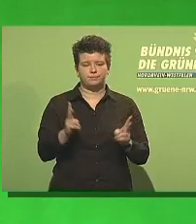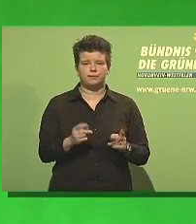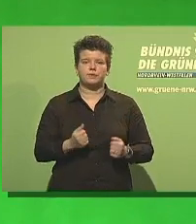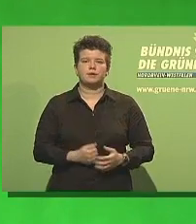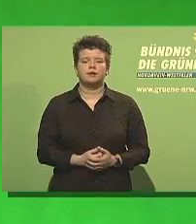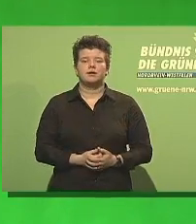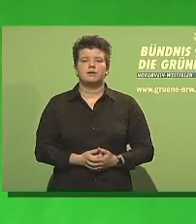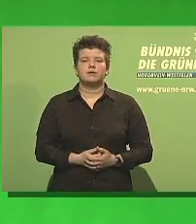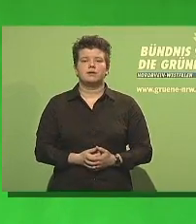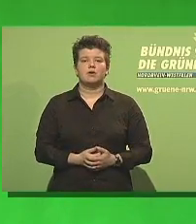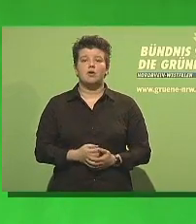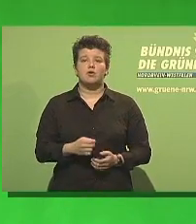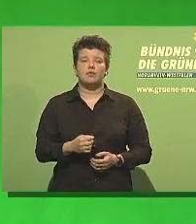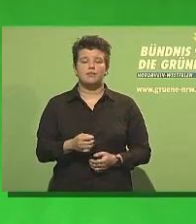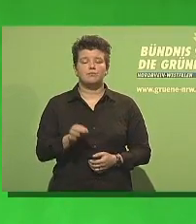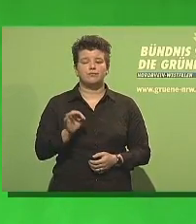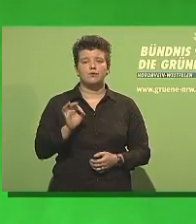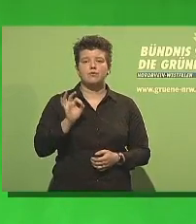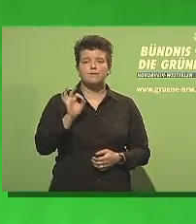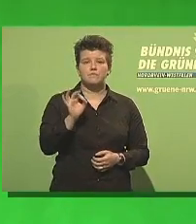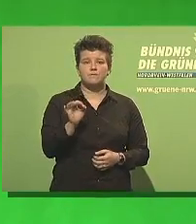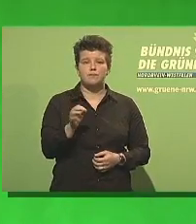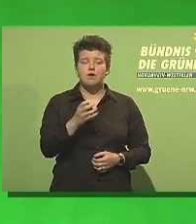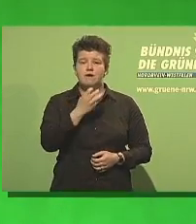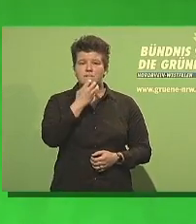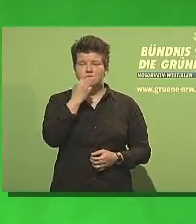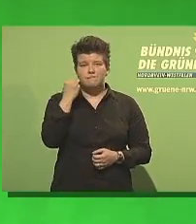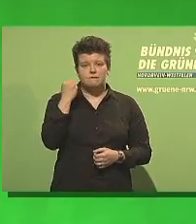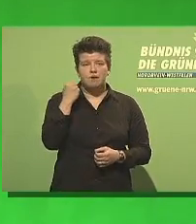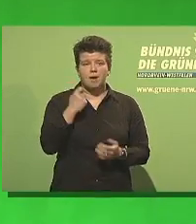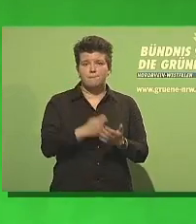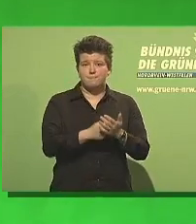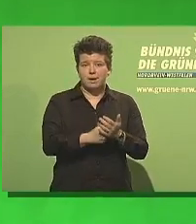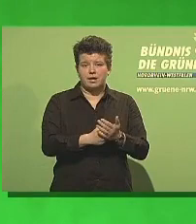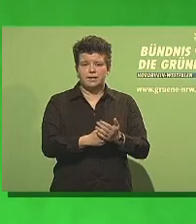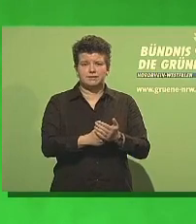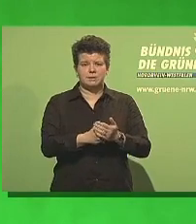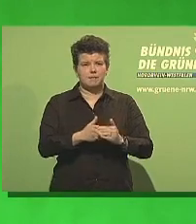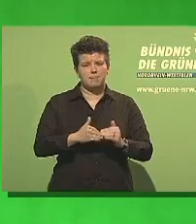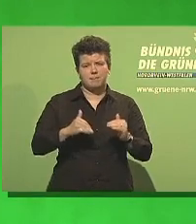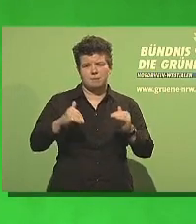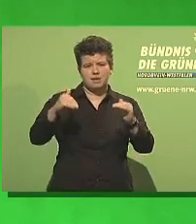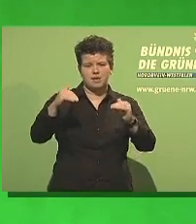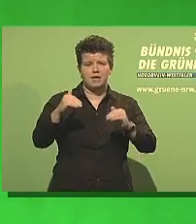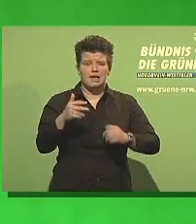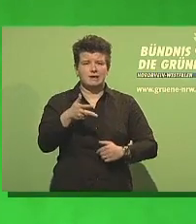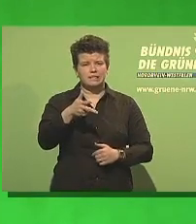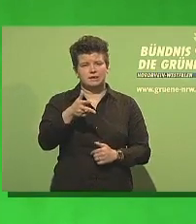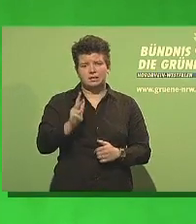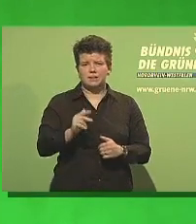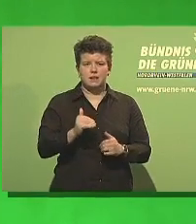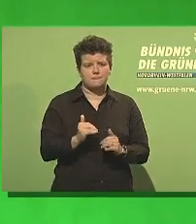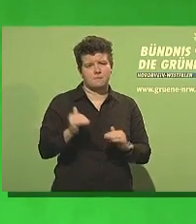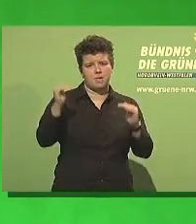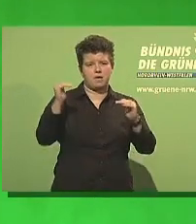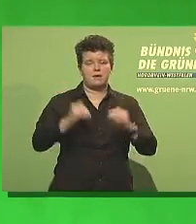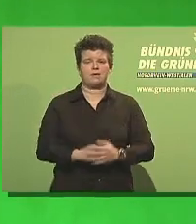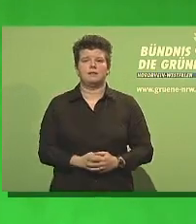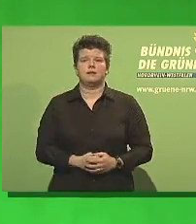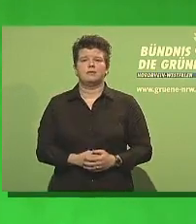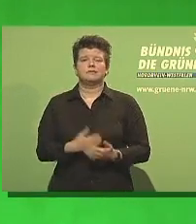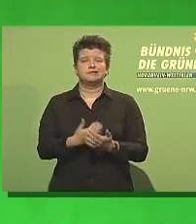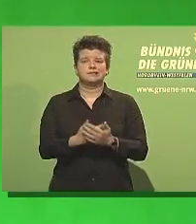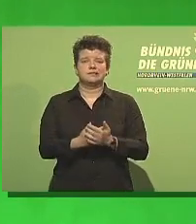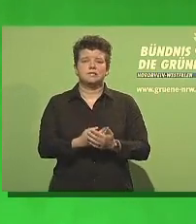sind allein in den letzten 10 Jahren, haben sie sich verdreifacht. Und die beste Antwort, liebe Freundinnen und Freunde, auf steigende Energiepreise heißt